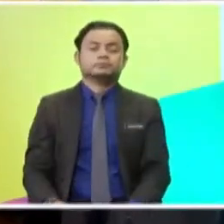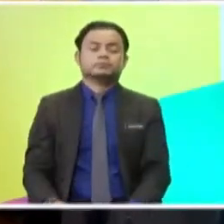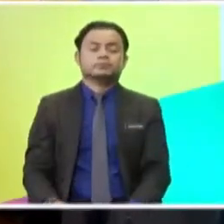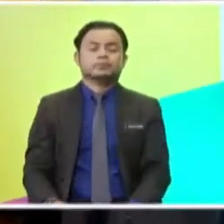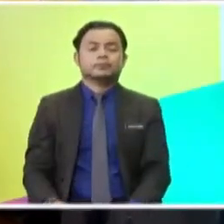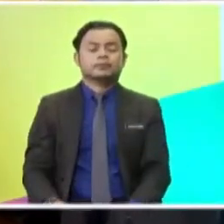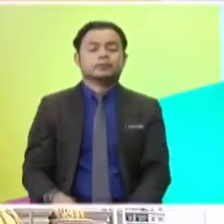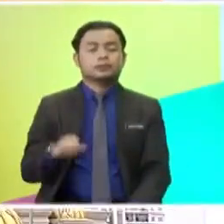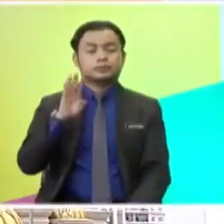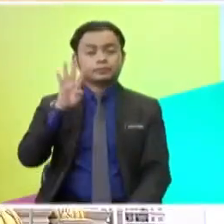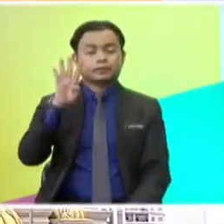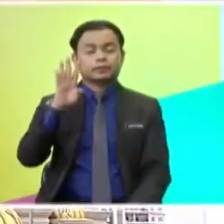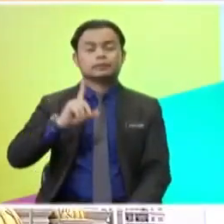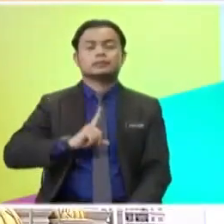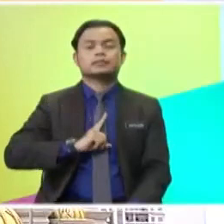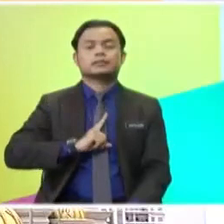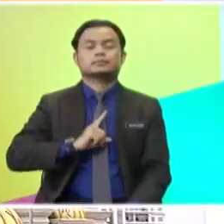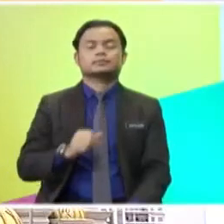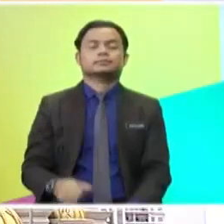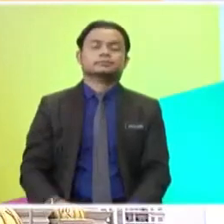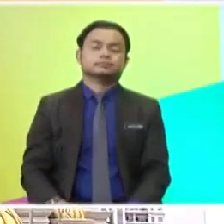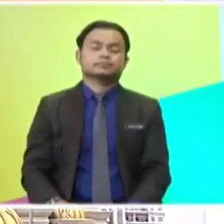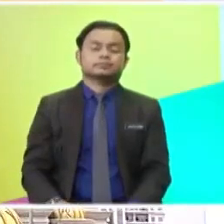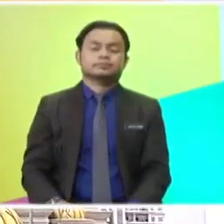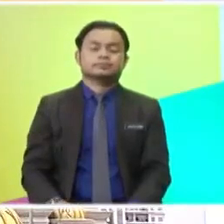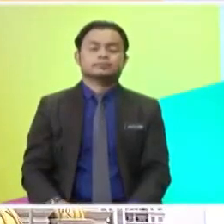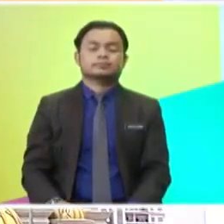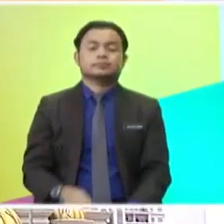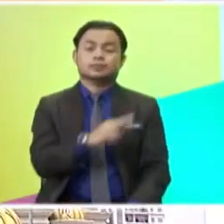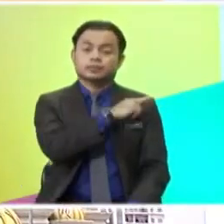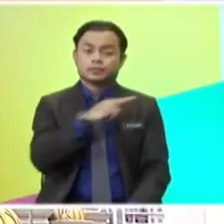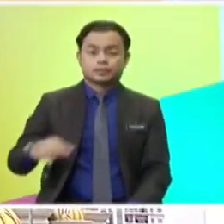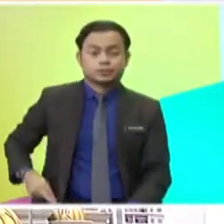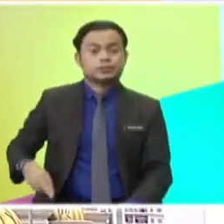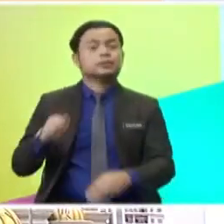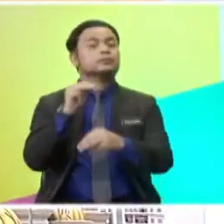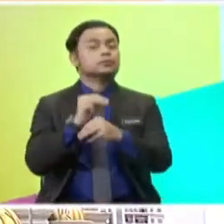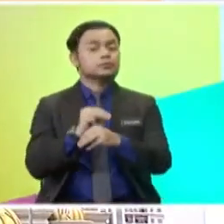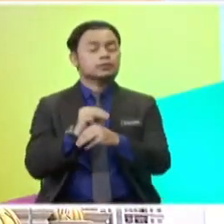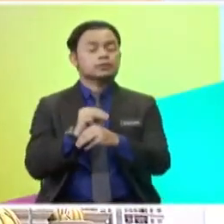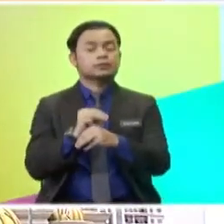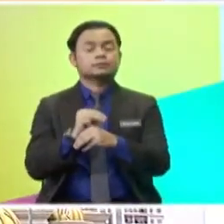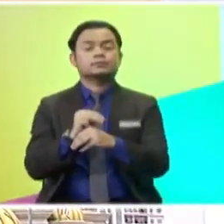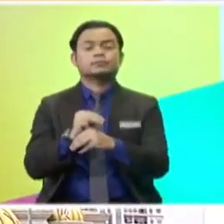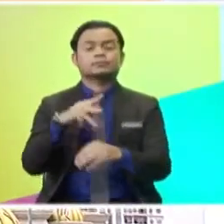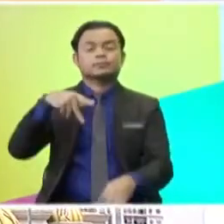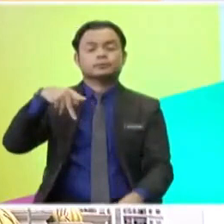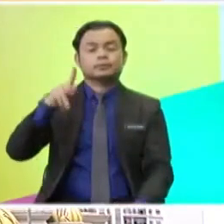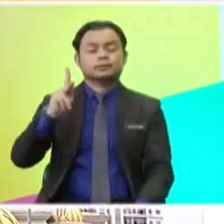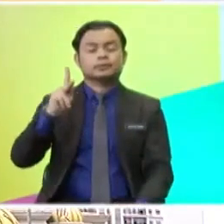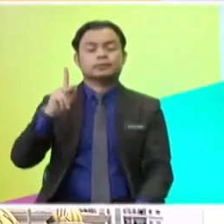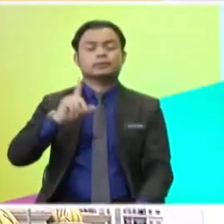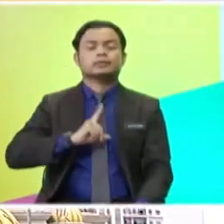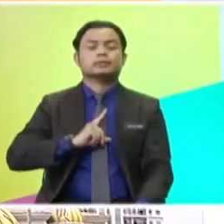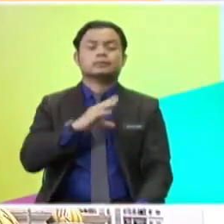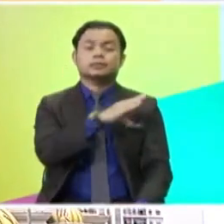Islam. Itu apa, mudah sejarah ni, apa saja sejarah ni. Raja, mutlak, PPK, Islam, kemudian last